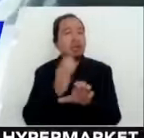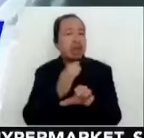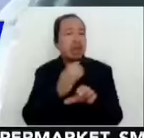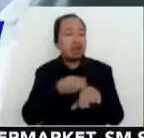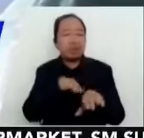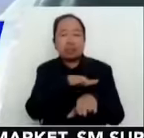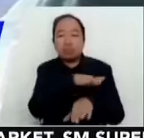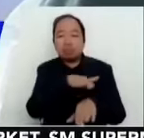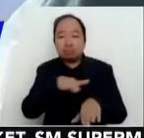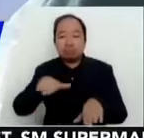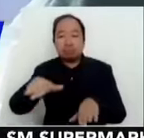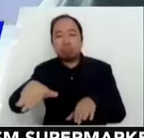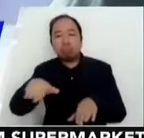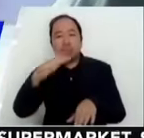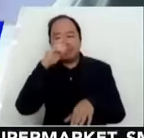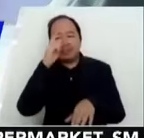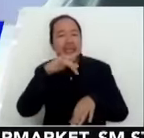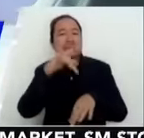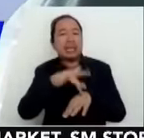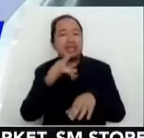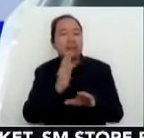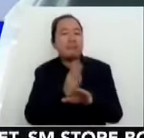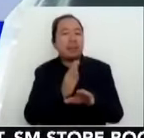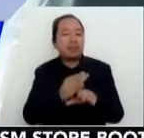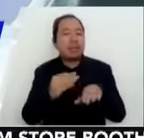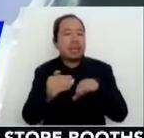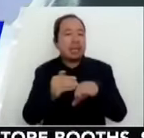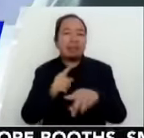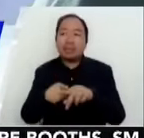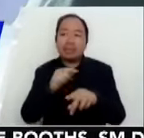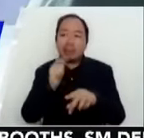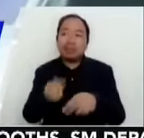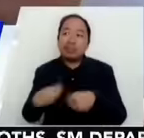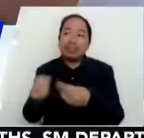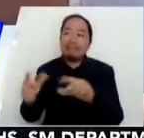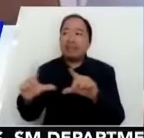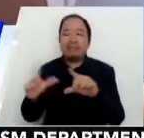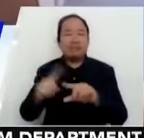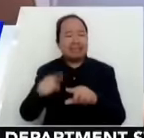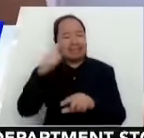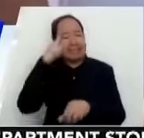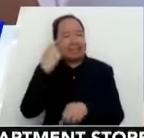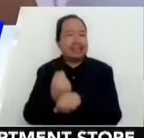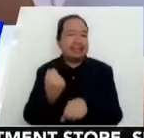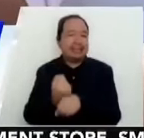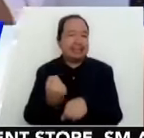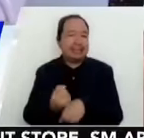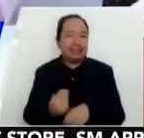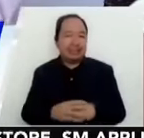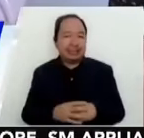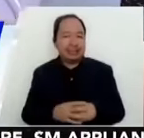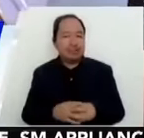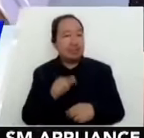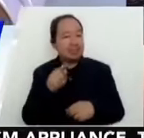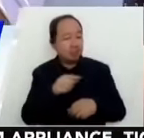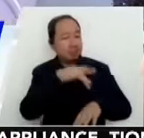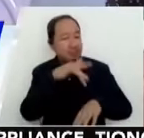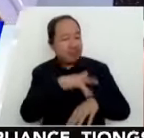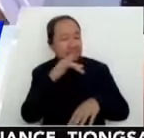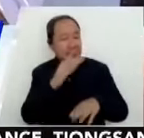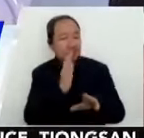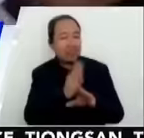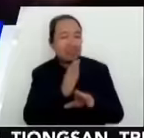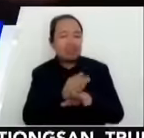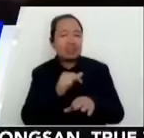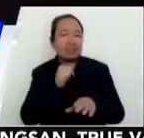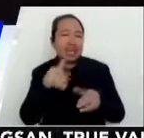lane. Pero imbes na ibigay agad ang kanyang lisensya, nakipagmatigasan pa nung una. You pass through the busway. You are not allowed inside the